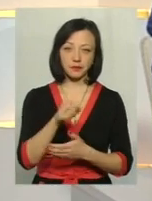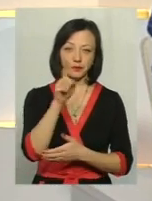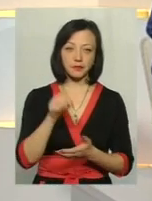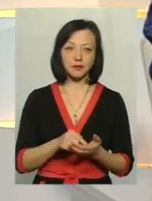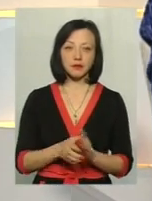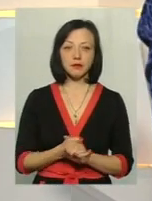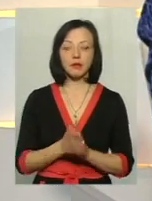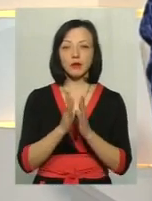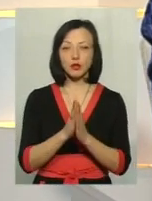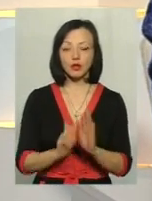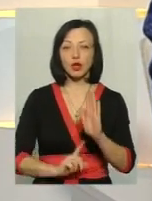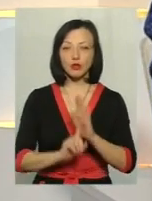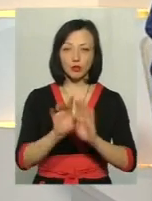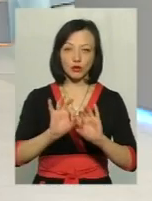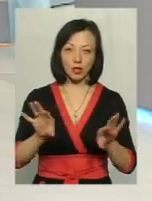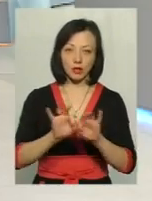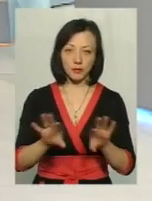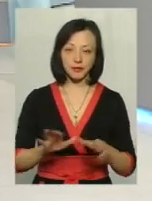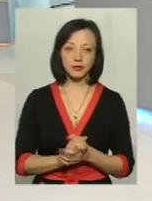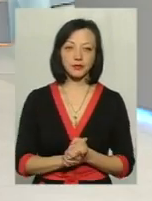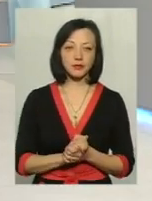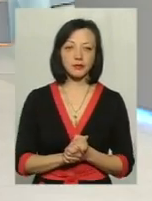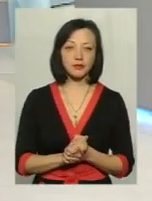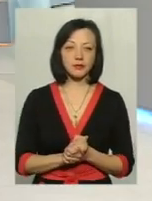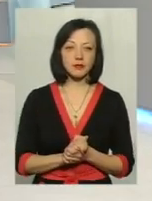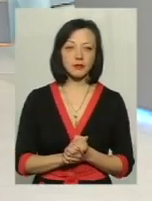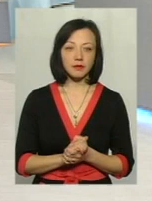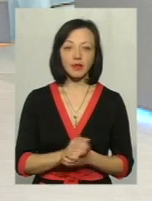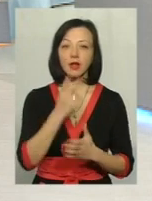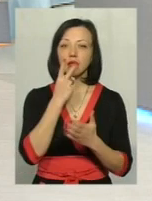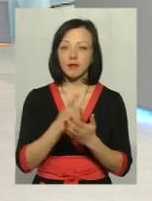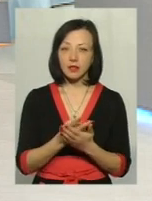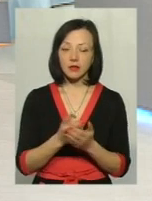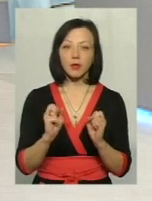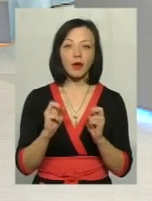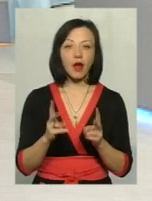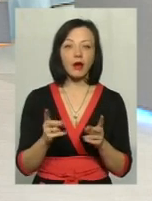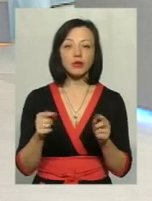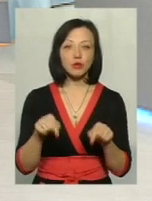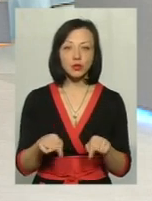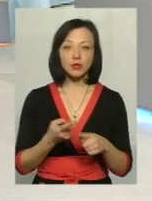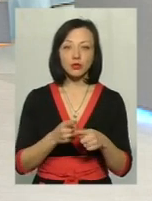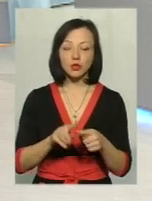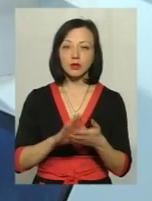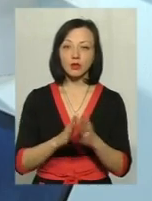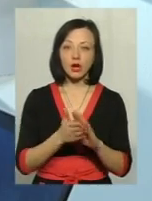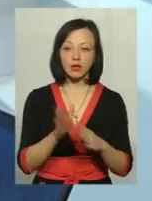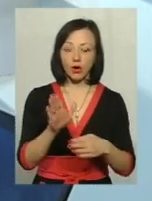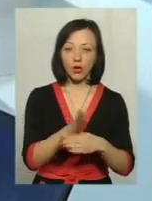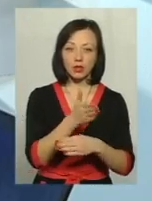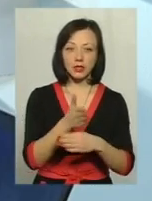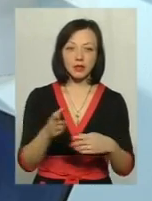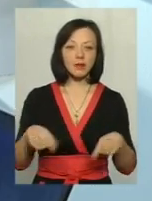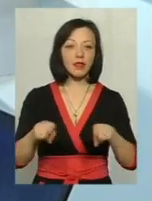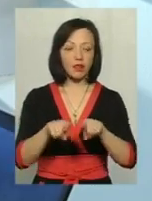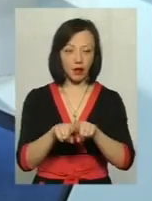Пане Володимире, я попрошу вас розпочати. Можна, так? Ну, дивіться, я б тут цю ситуацію розділив